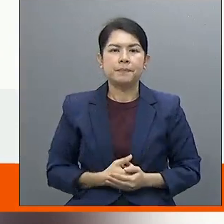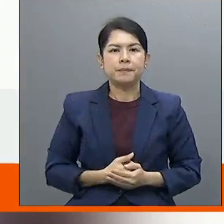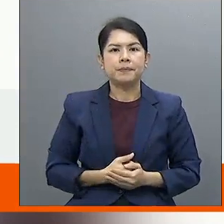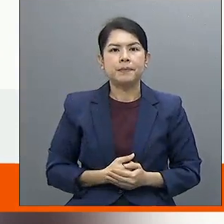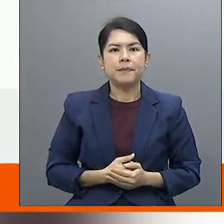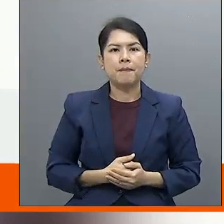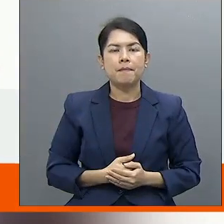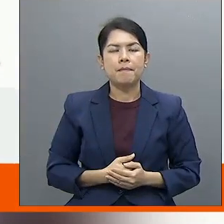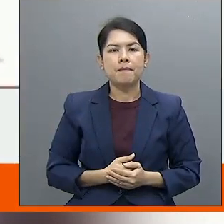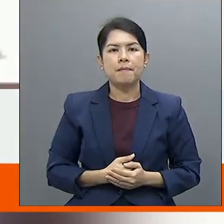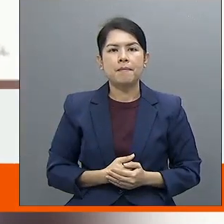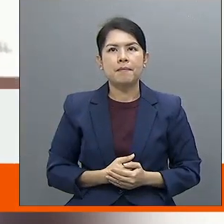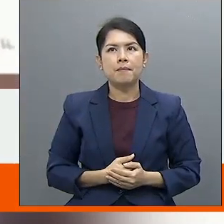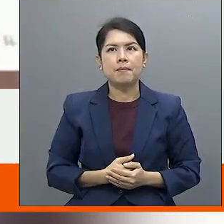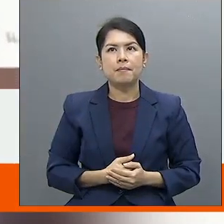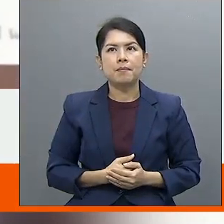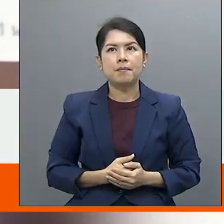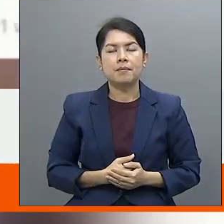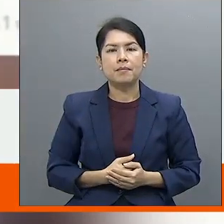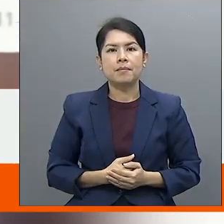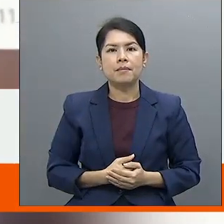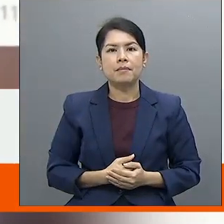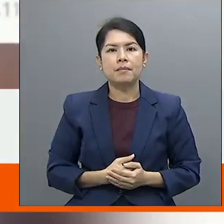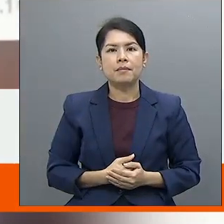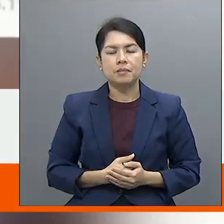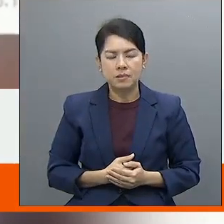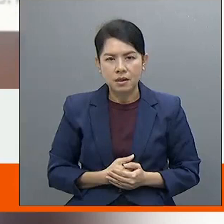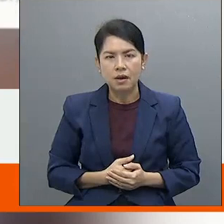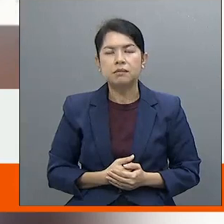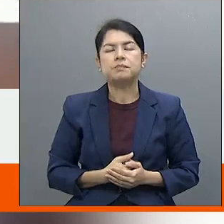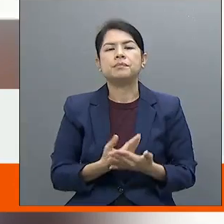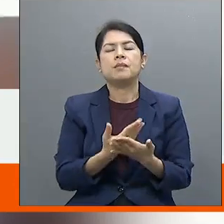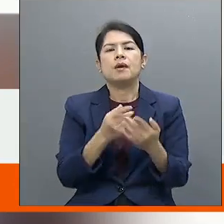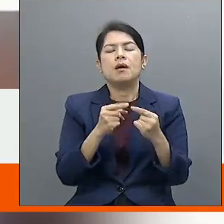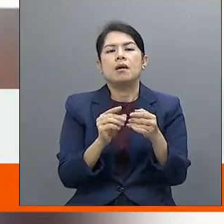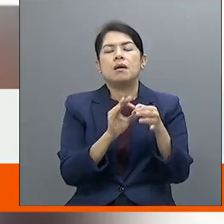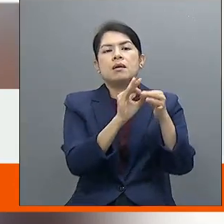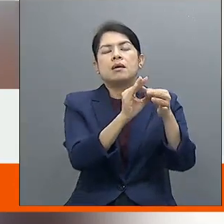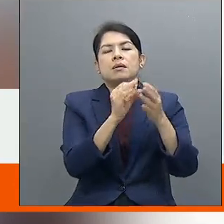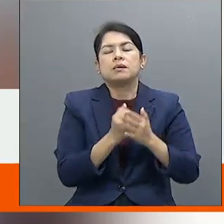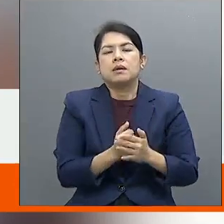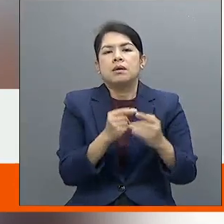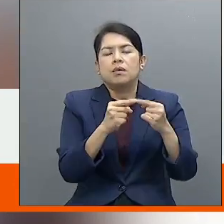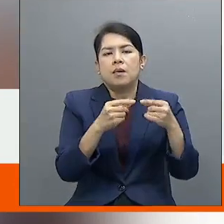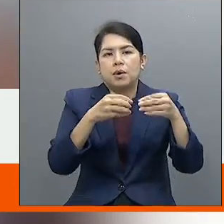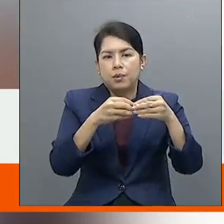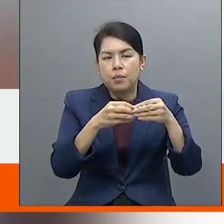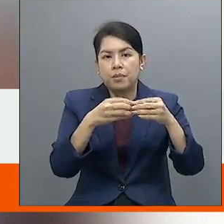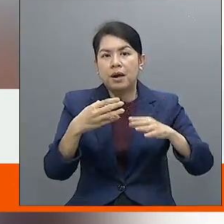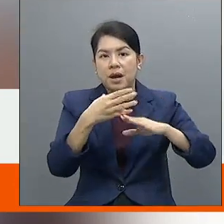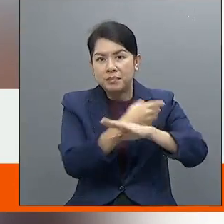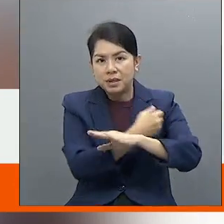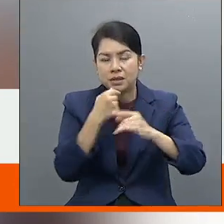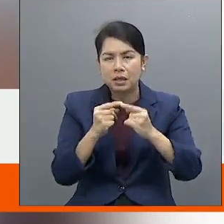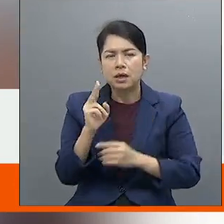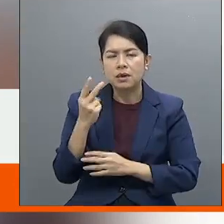คือผมบอกว่าพรรคนี้เนี่ยผมก็เชื่อยังไงก็ไม่ใช่พรรคประชาธิปไตยแต่ถ้าไม่แรงพอเนี่ยนะครับถ้าไม่แรงพอเนี่ย